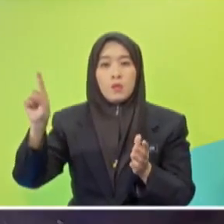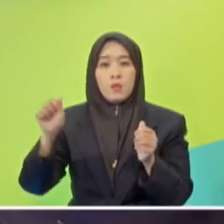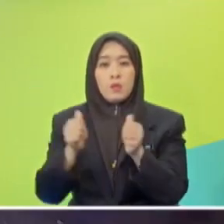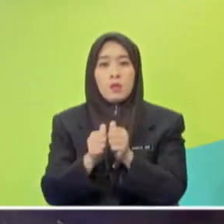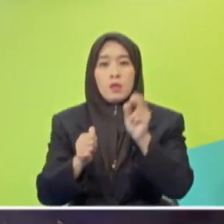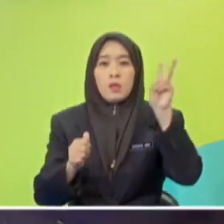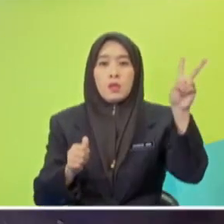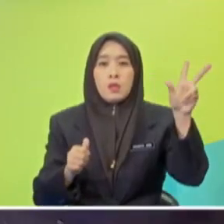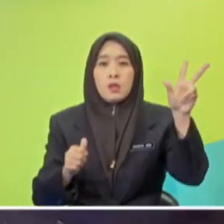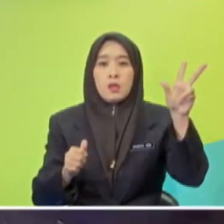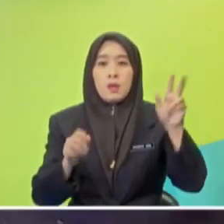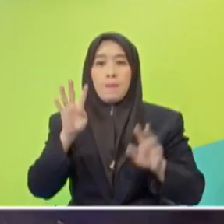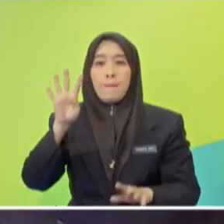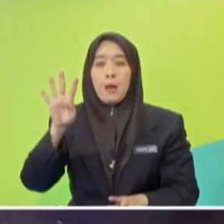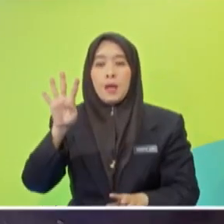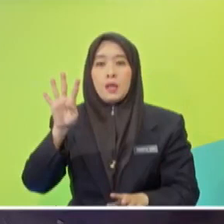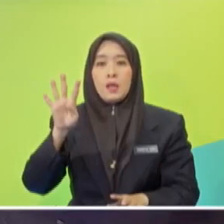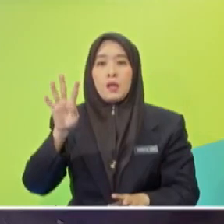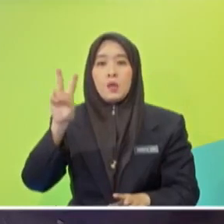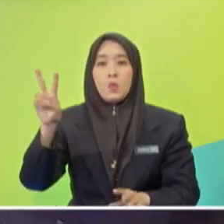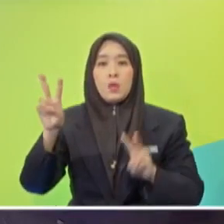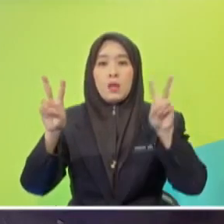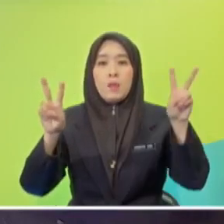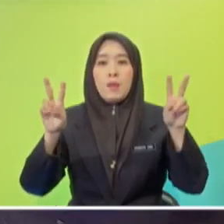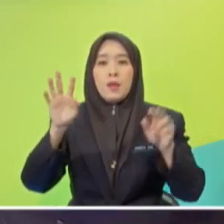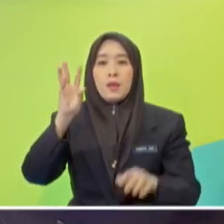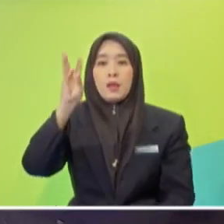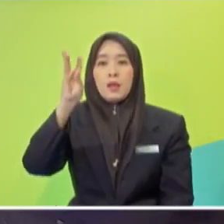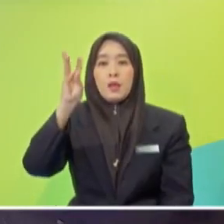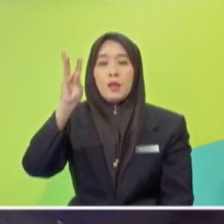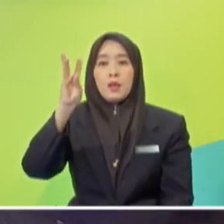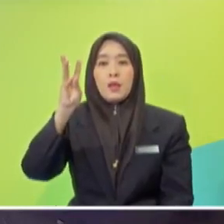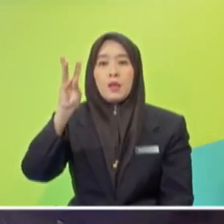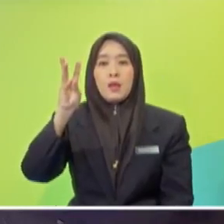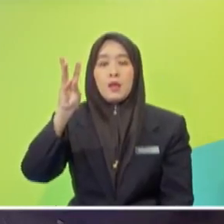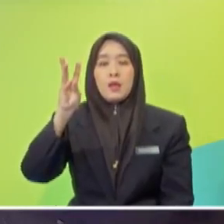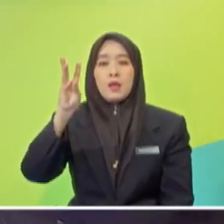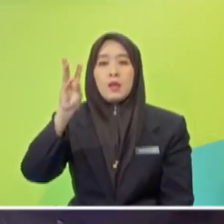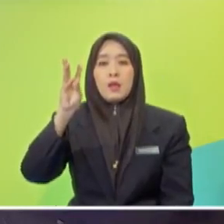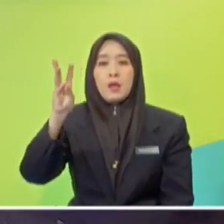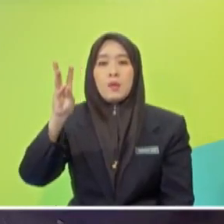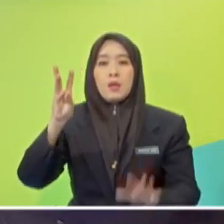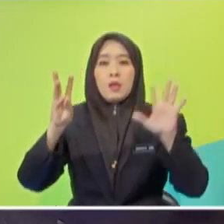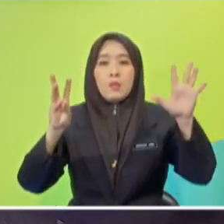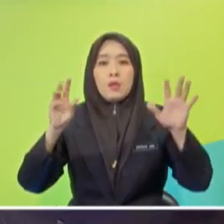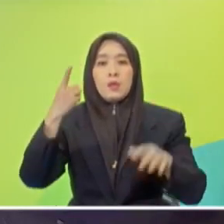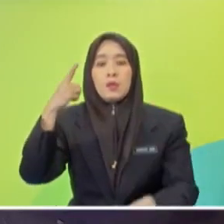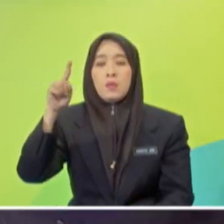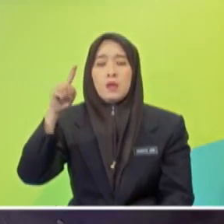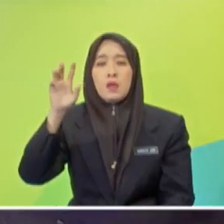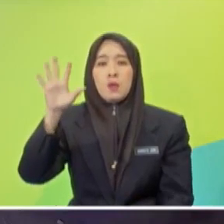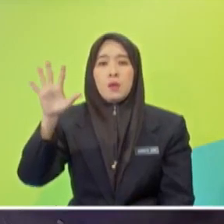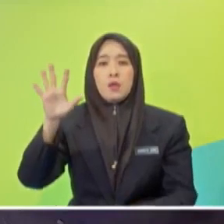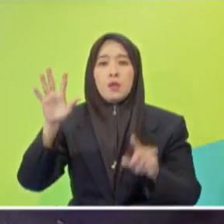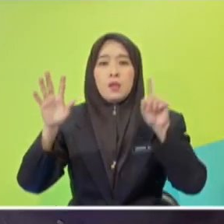4 oke dua dengan empat enam enam dengan 11 Oke 5 dengan 1 6